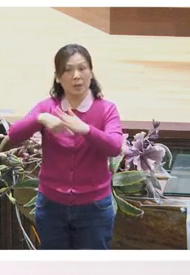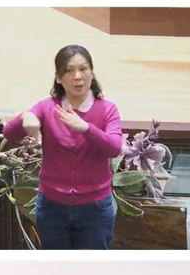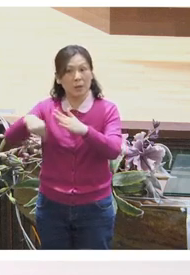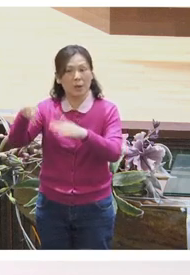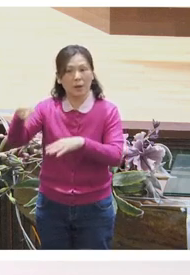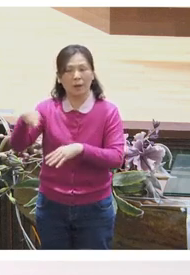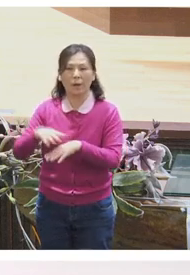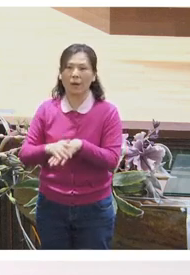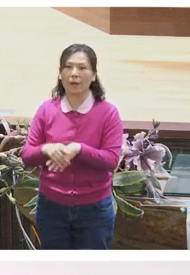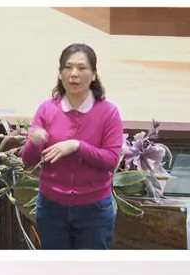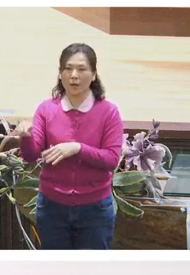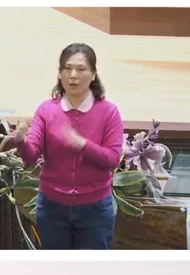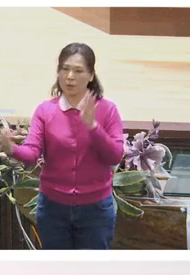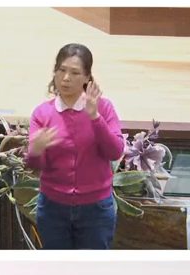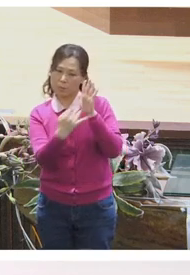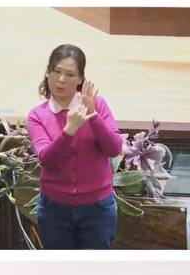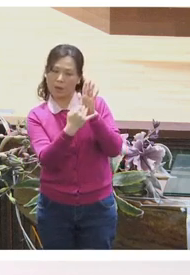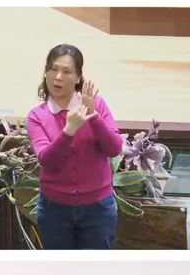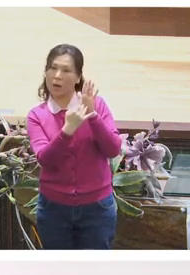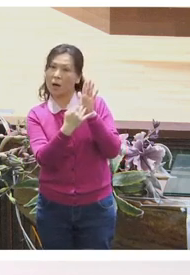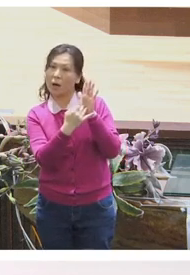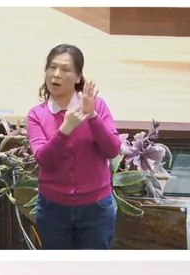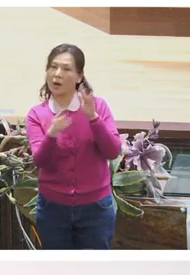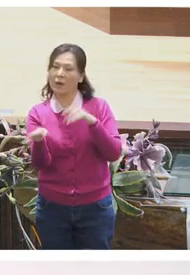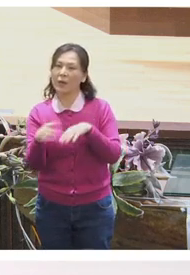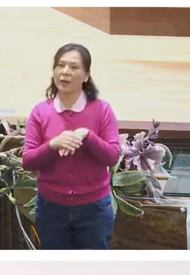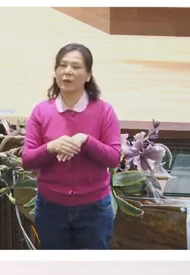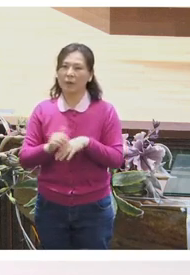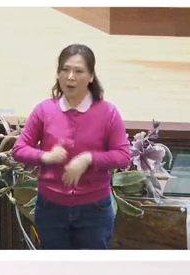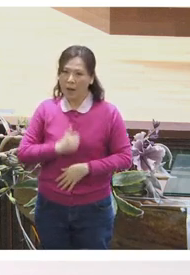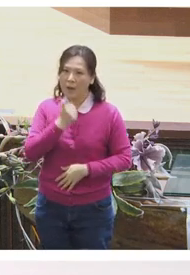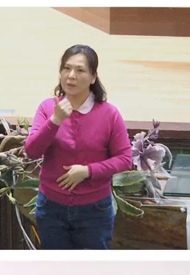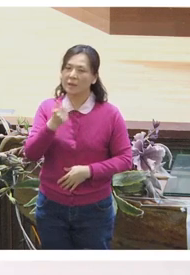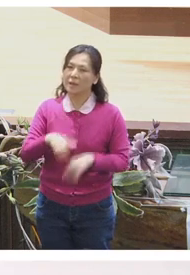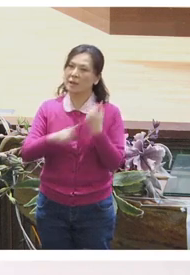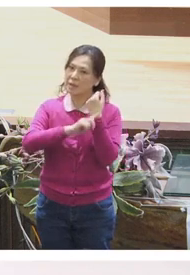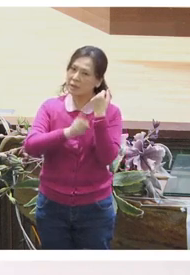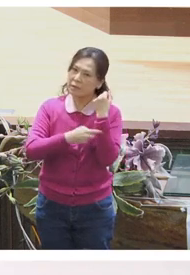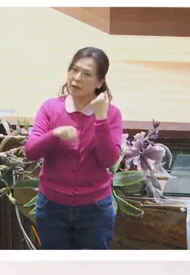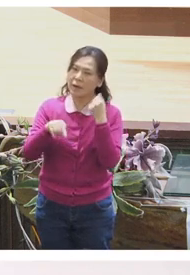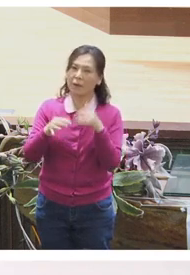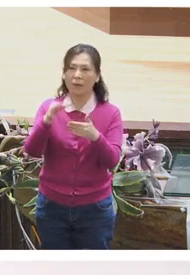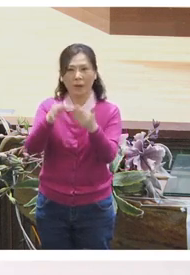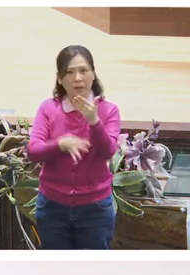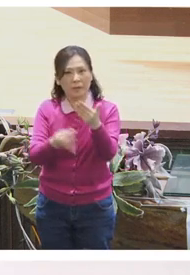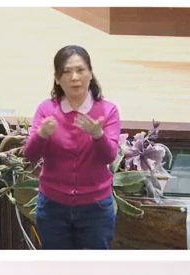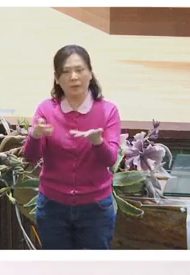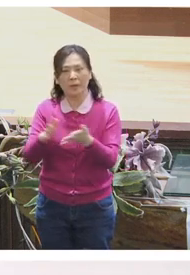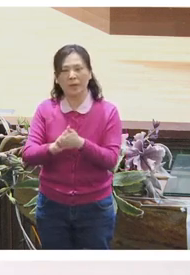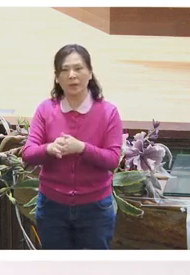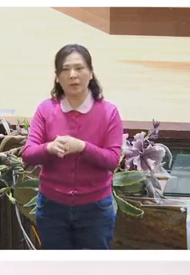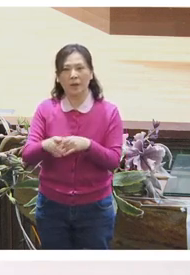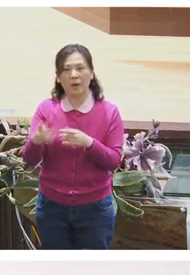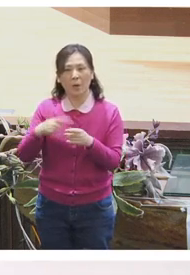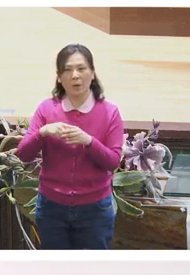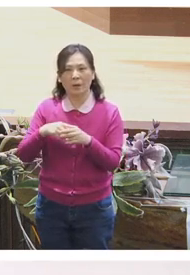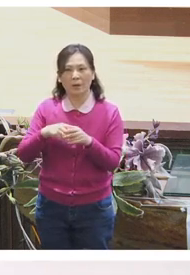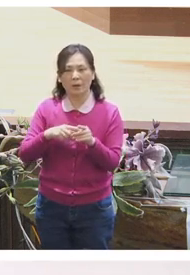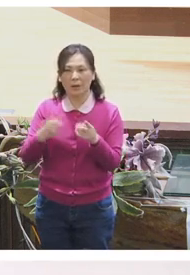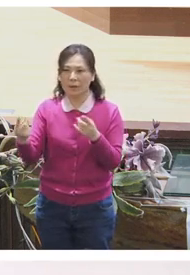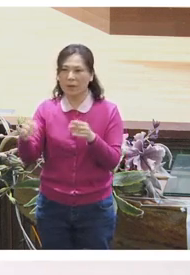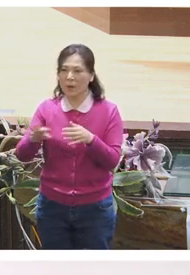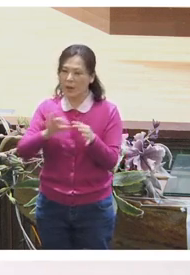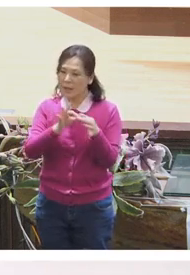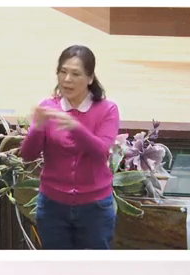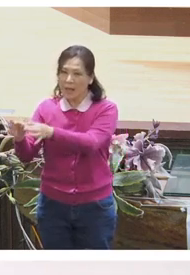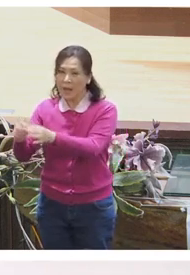们会尽可能去附上说它后面的实质的不管是法规法条或者是额外的延伸阅读之类，这